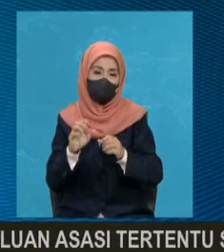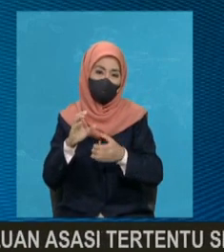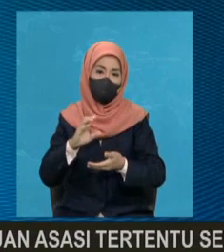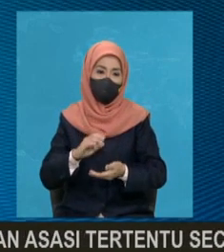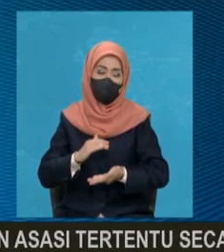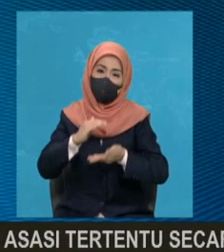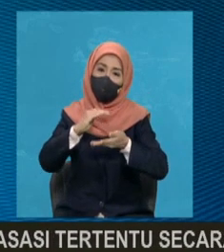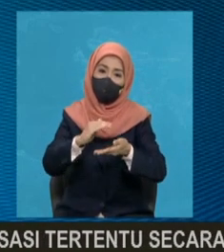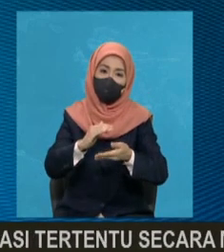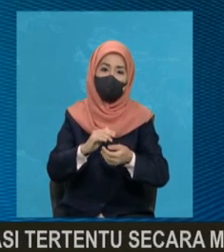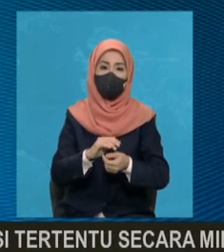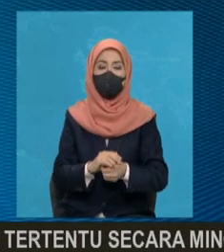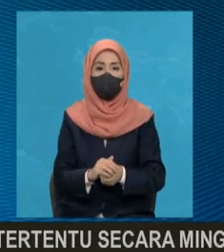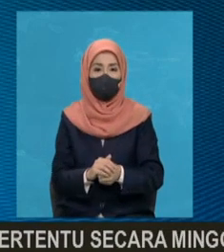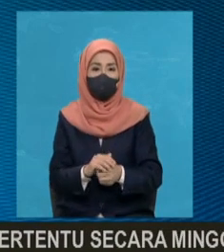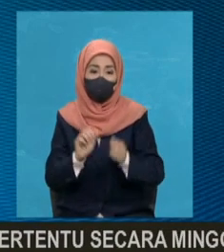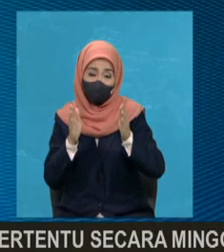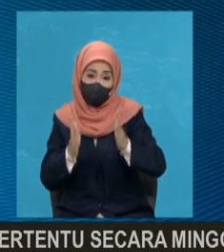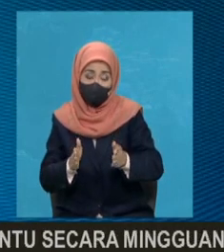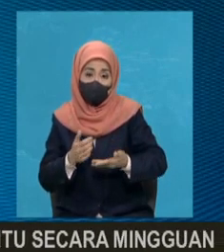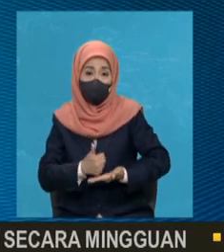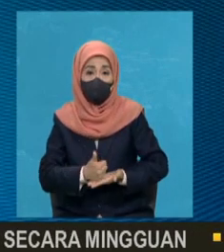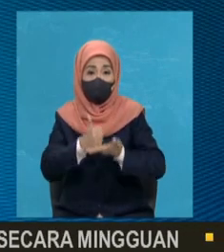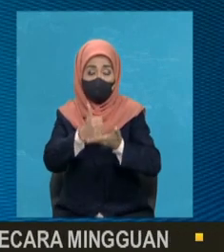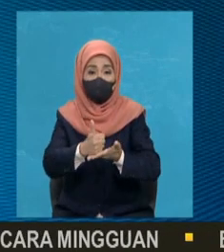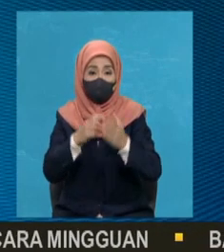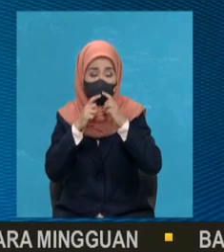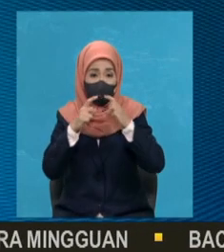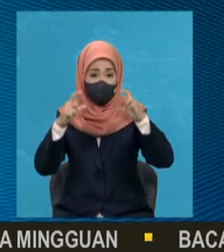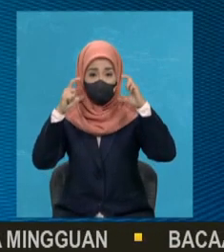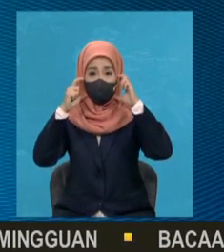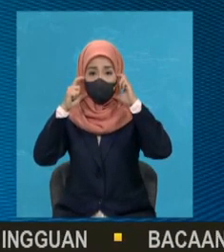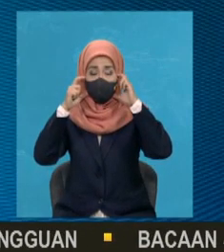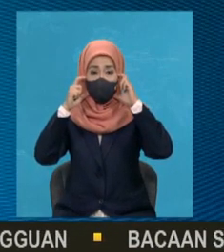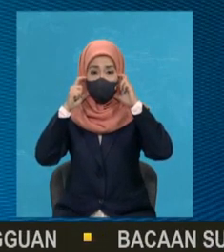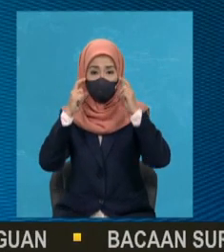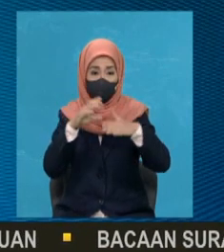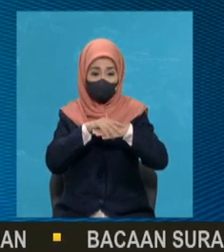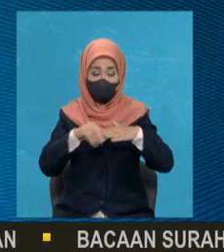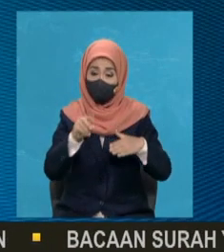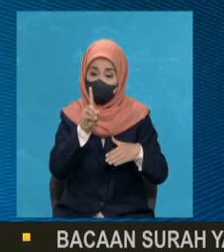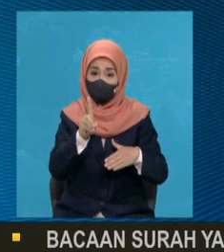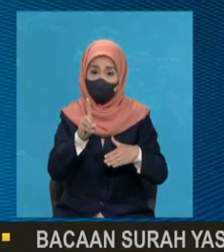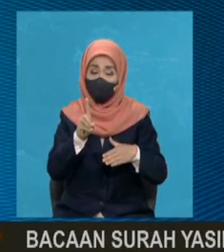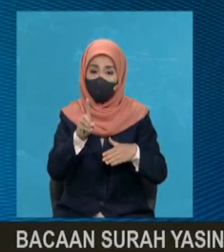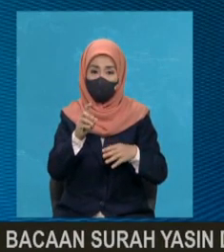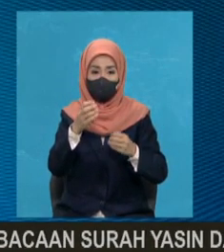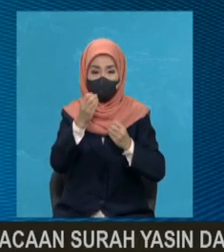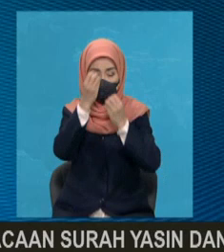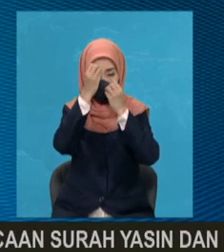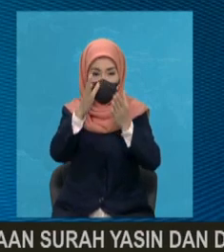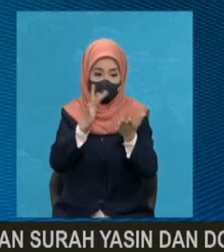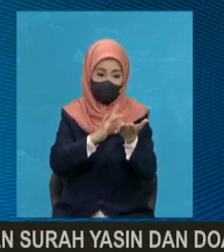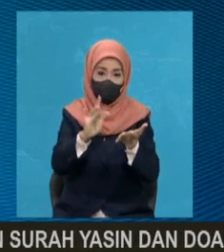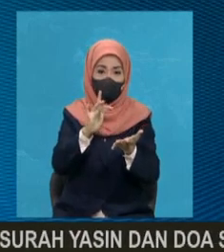awal badan yang membolehkan orang ramai membantu menyimpangkan sungkup muka sering kets untuk maklumat lanjut lari